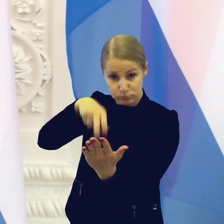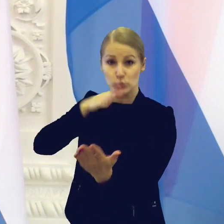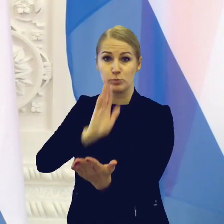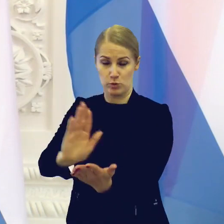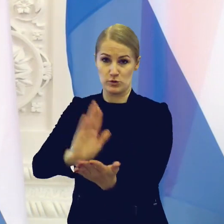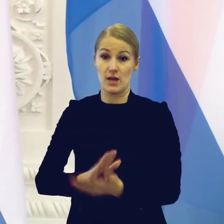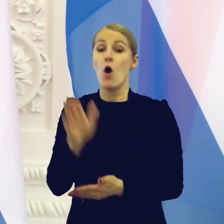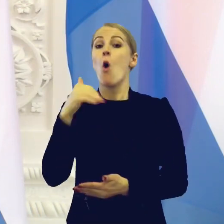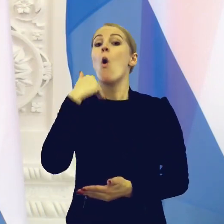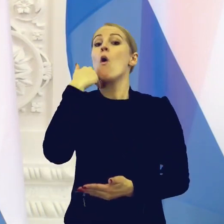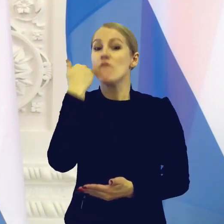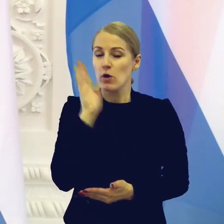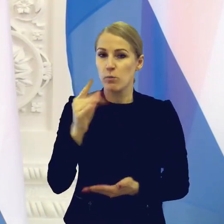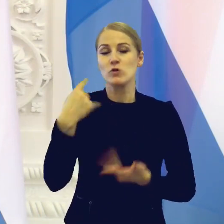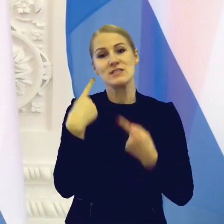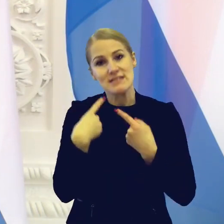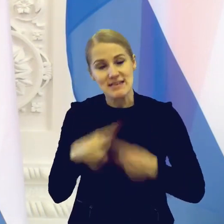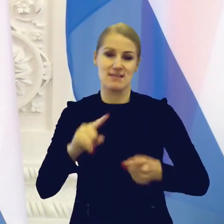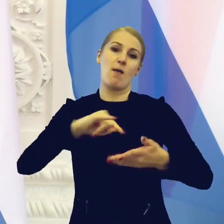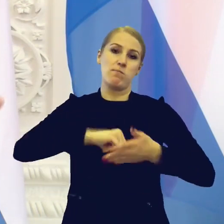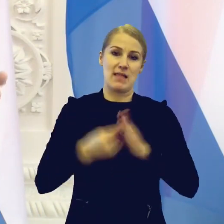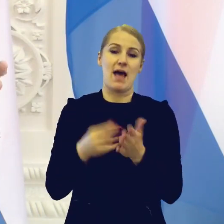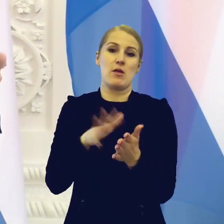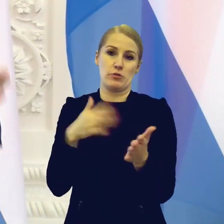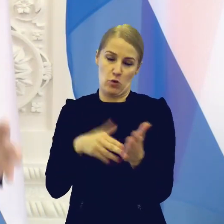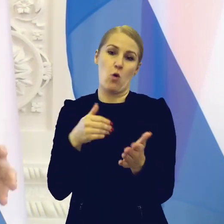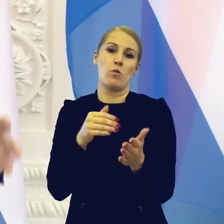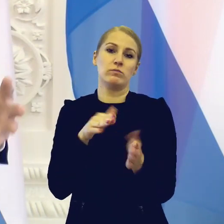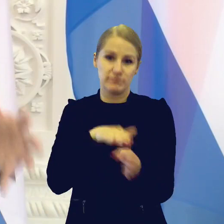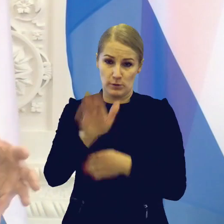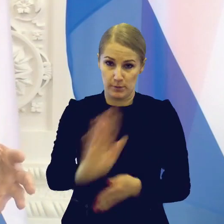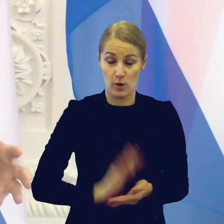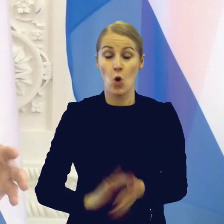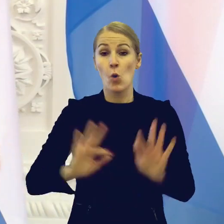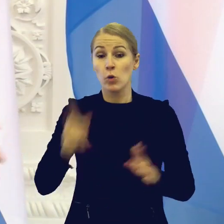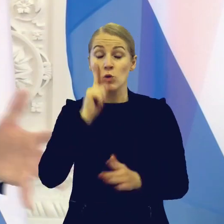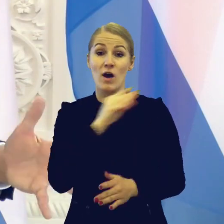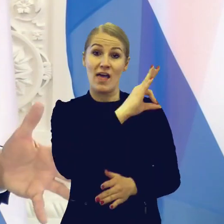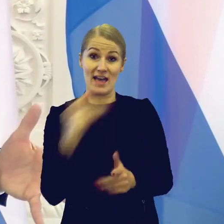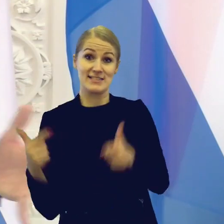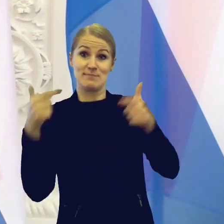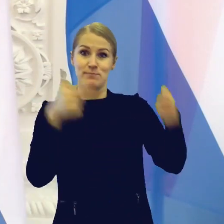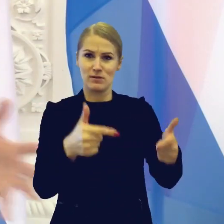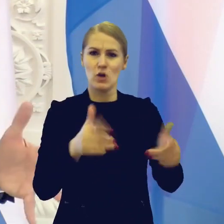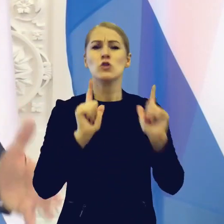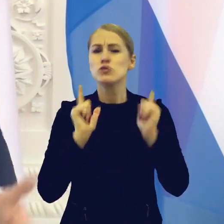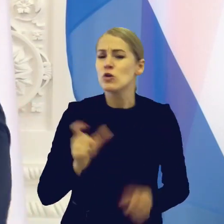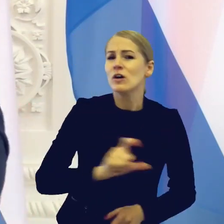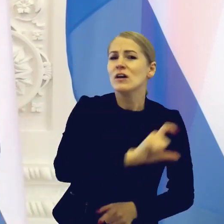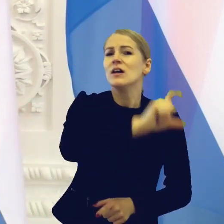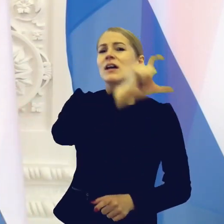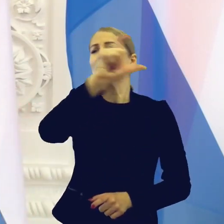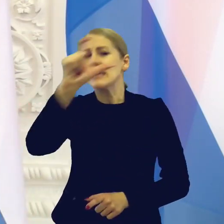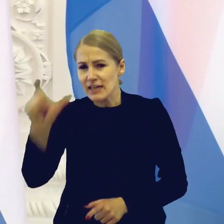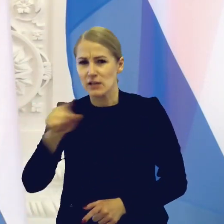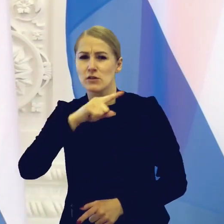tuomet bus imamasi kitų procese numatytų žingsnių. Tačiau norint tapti Europos Sąjungos nare, žinoma, tai yra ilgas ir